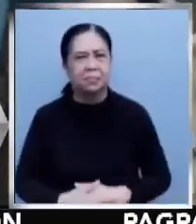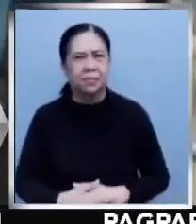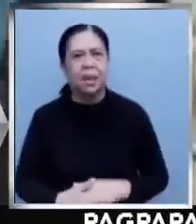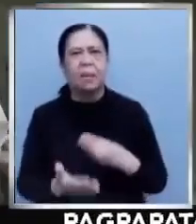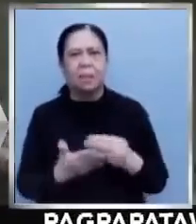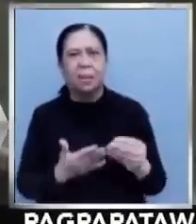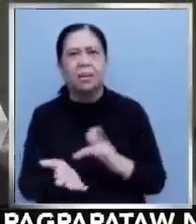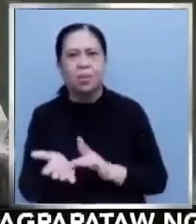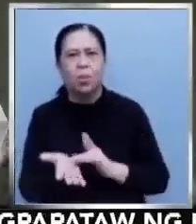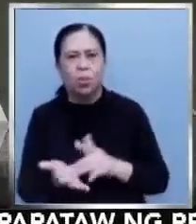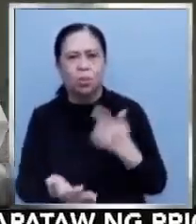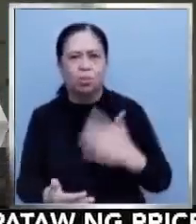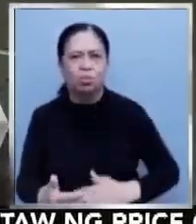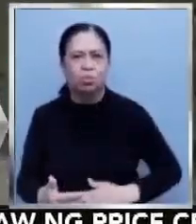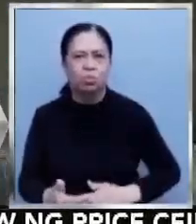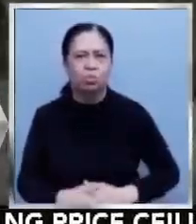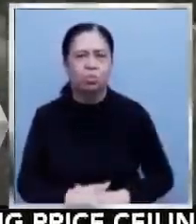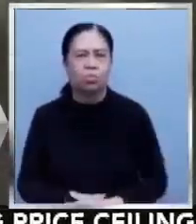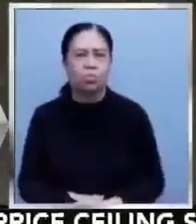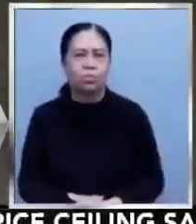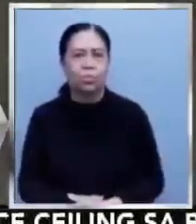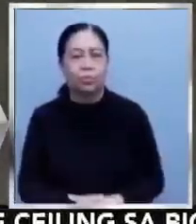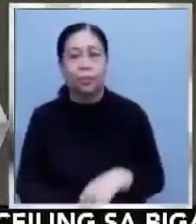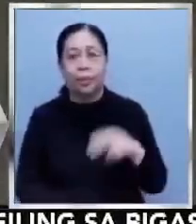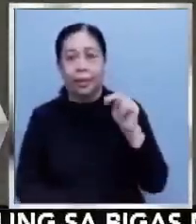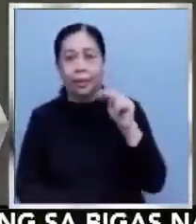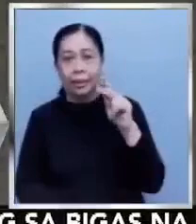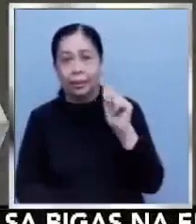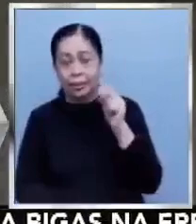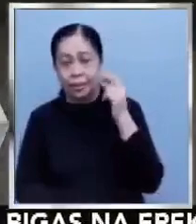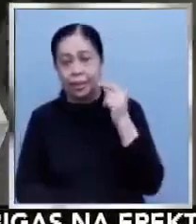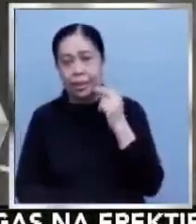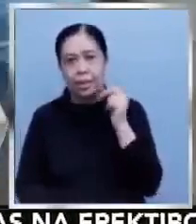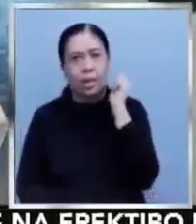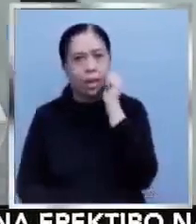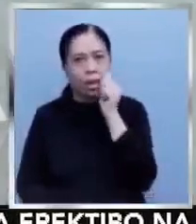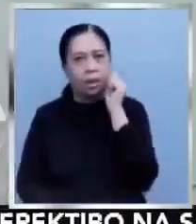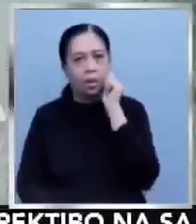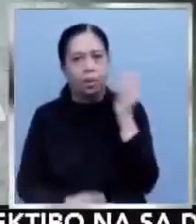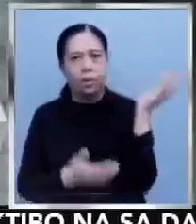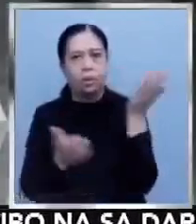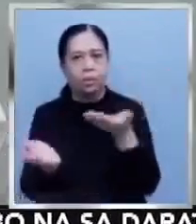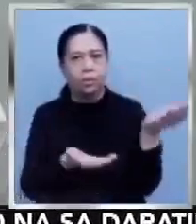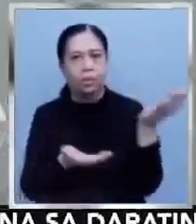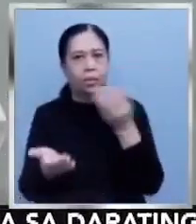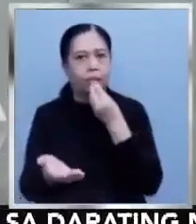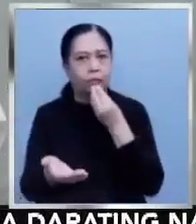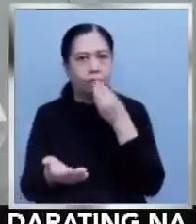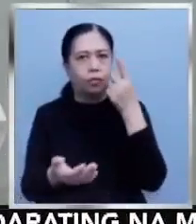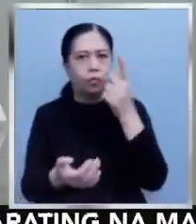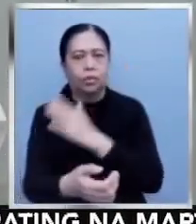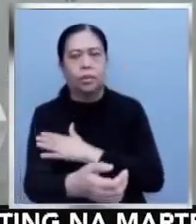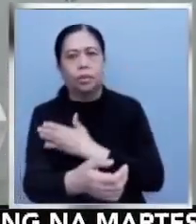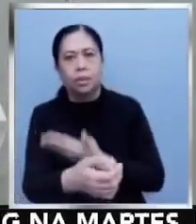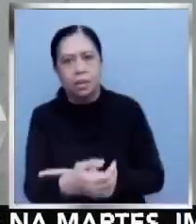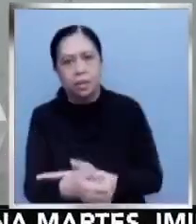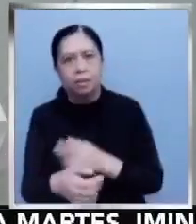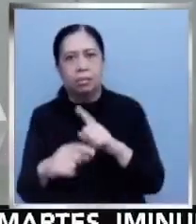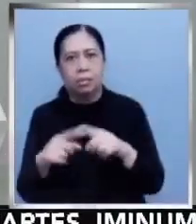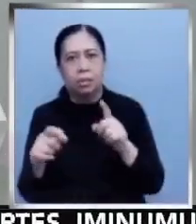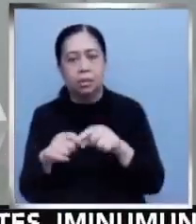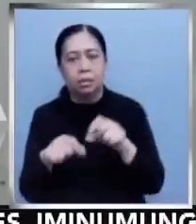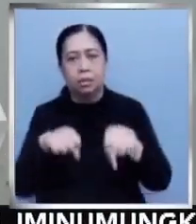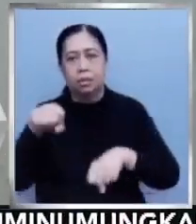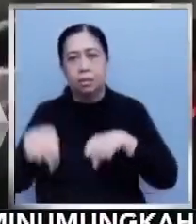ko. Si Nita Del Monte naman, araw-araw naghahati ng pagkain para sa anak pero imbes na mag-pedicab na